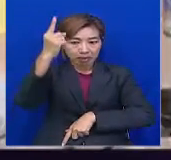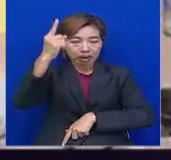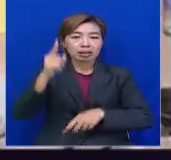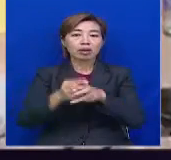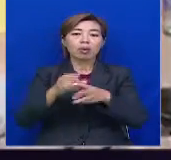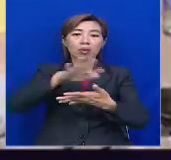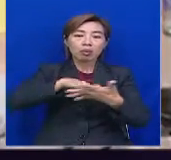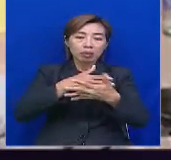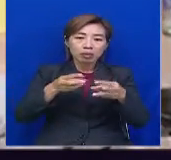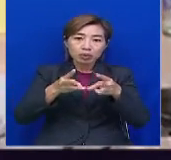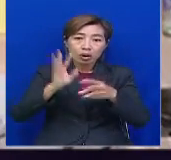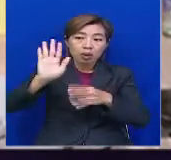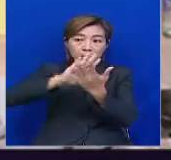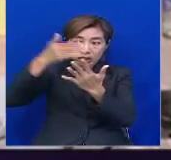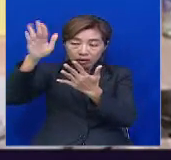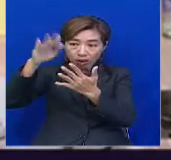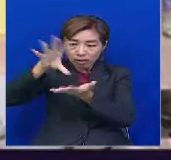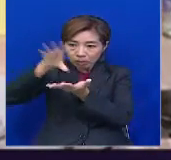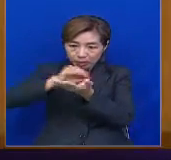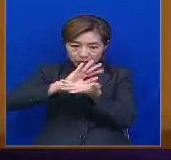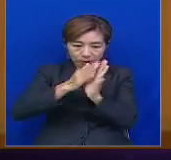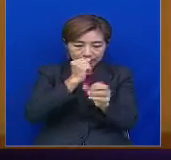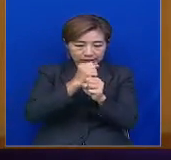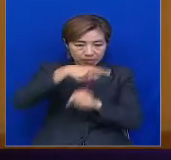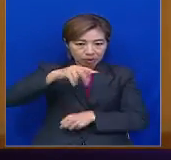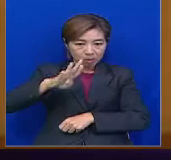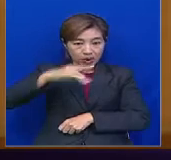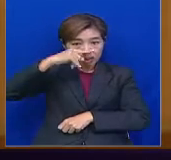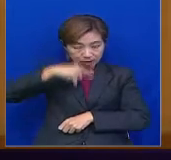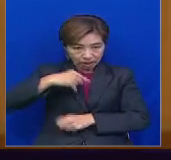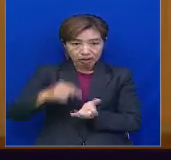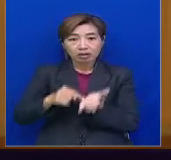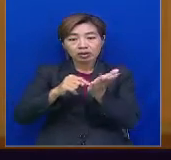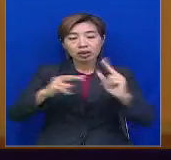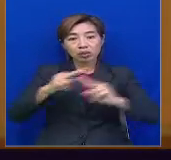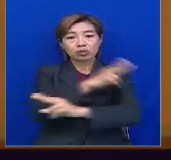ไม่ติดต่อจากต่างประเทศก่อนที่จะยกร่างจัดทำประชาพิจารณ์และจะนำเสนอผู้บริหารกระทรว